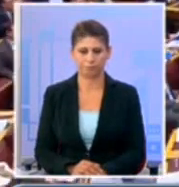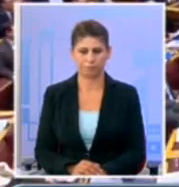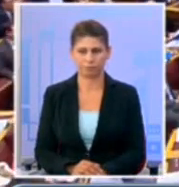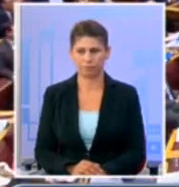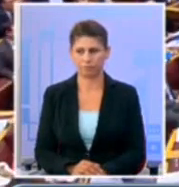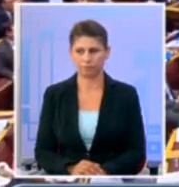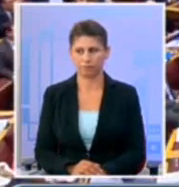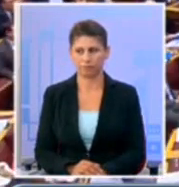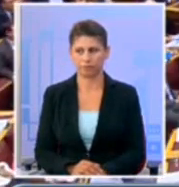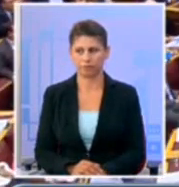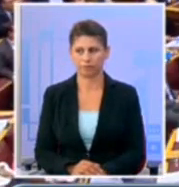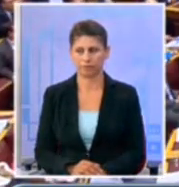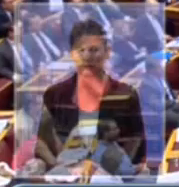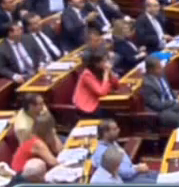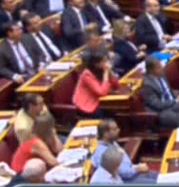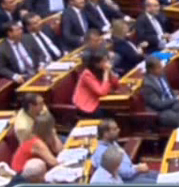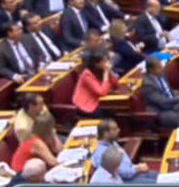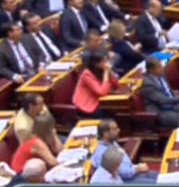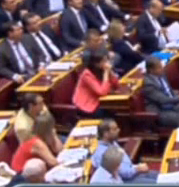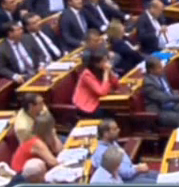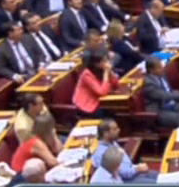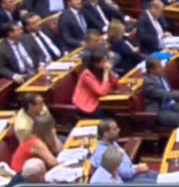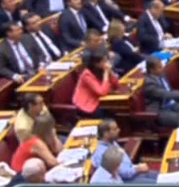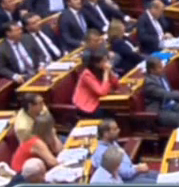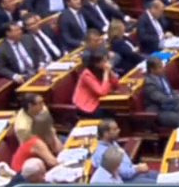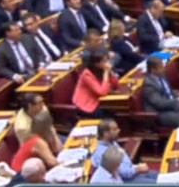Κύριε Γεωργιάδη, τι μου είσαι. Απλώς.